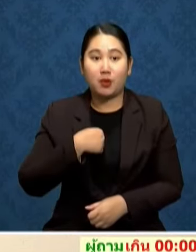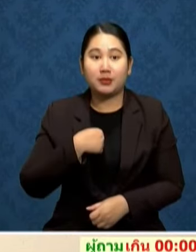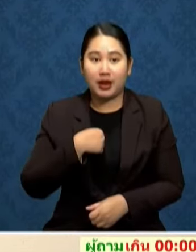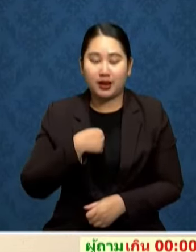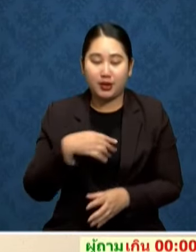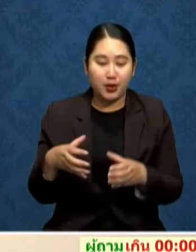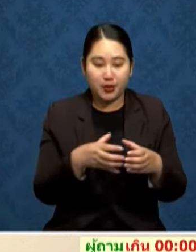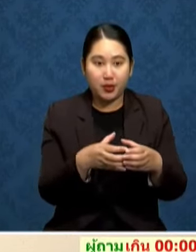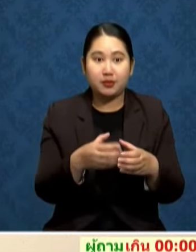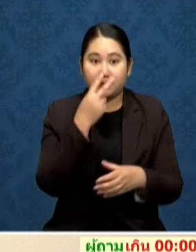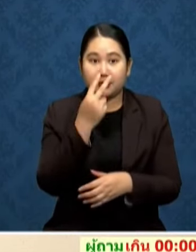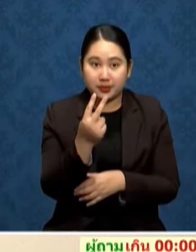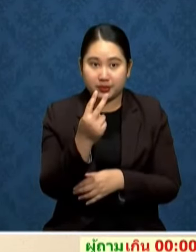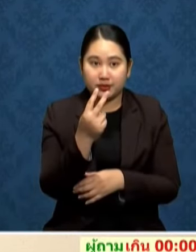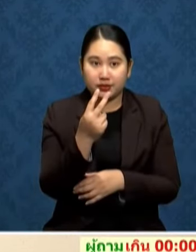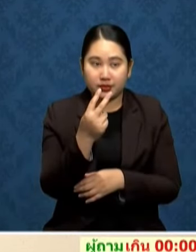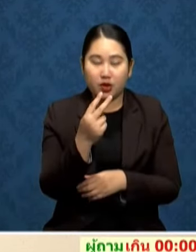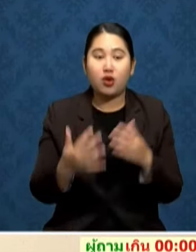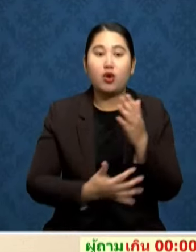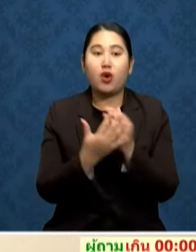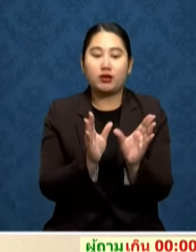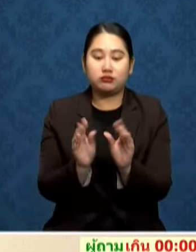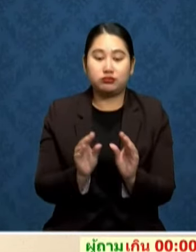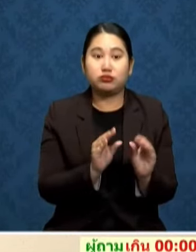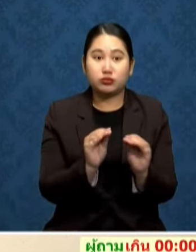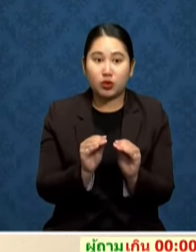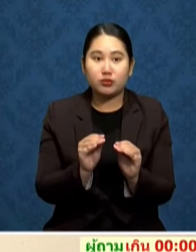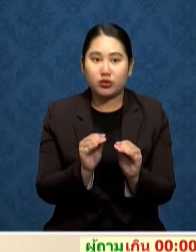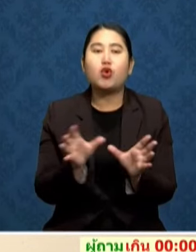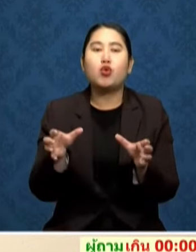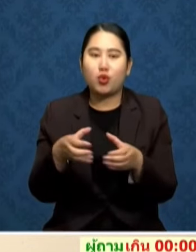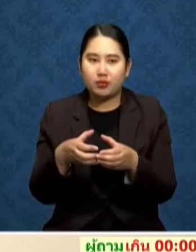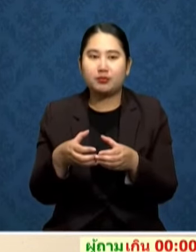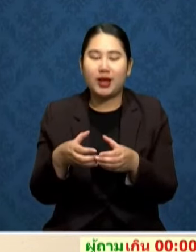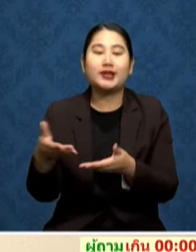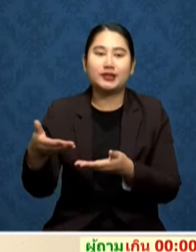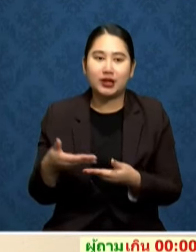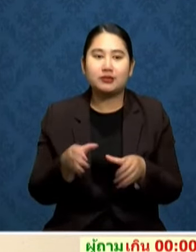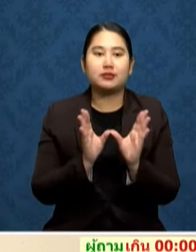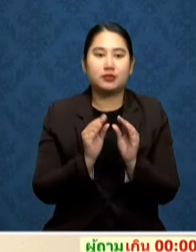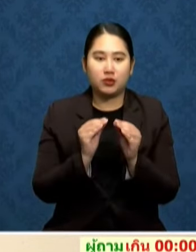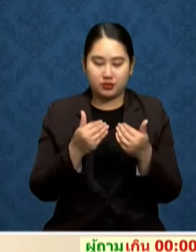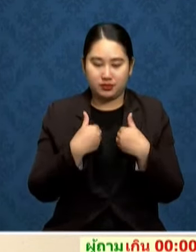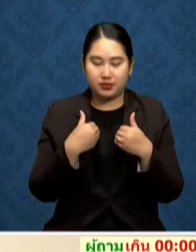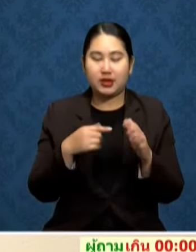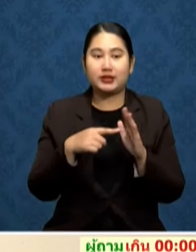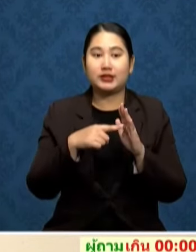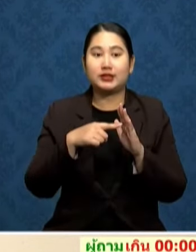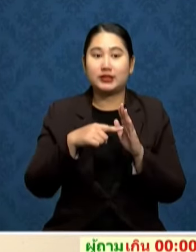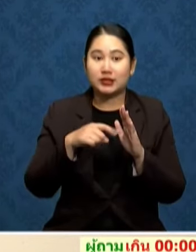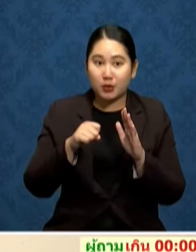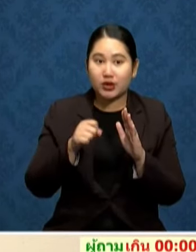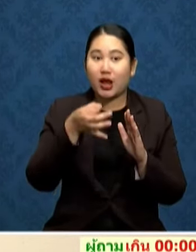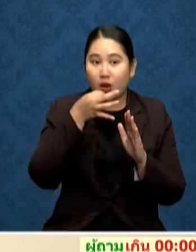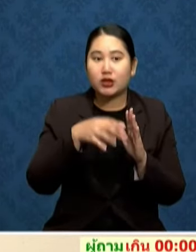ท่านร้อยเอกธรรมนัสพรหมเผ่าและผมนะครับที่เรามีโอกาสได้ประชุมร่วมกับท่านส.ส.ณัฐชาบุญอินชัยสวัสดิ์นะครับที่ในบริเวณจังหวัด3สมุทรเนี่ย